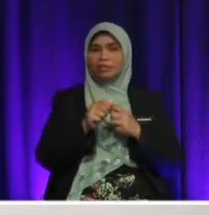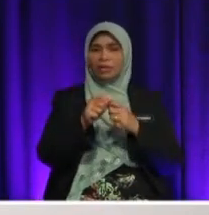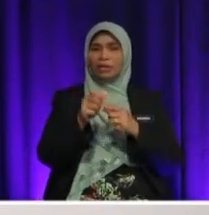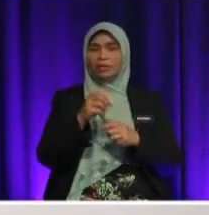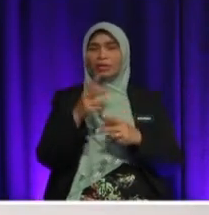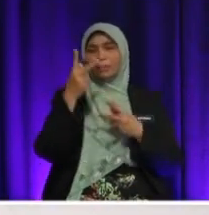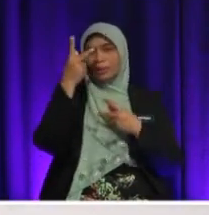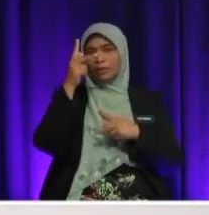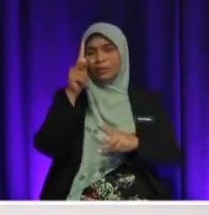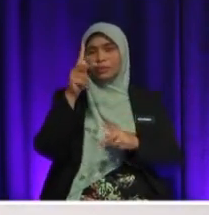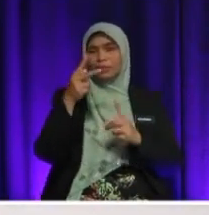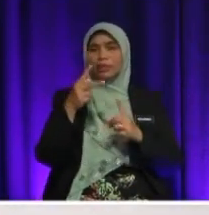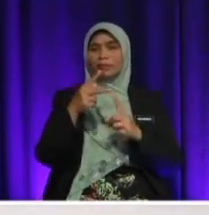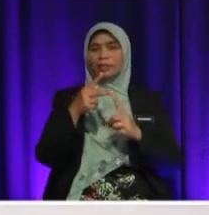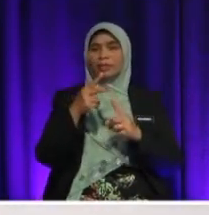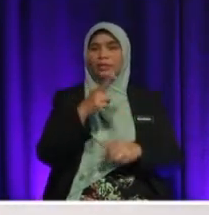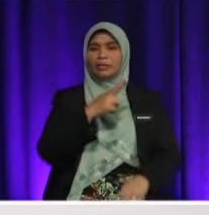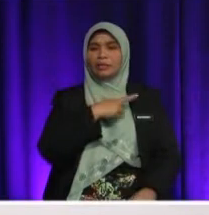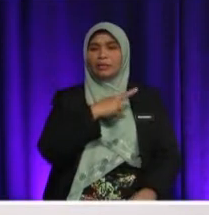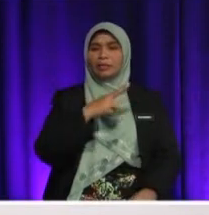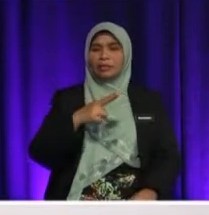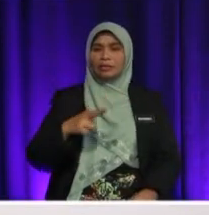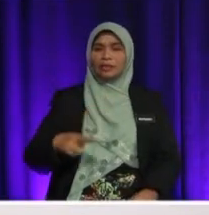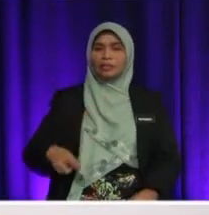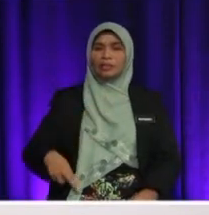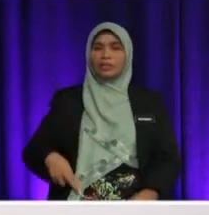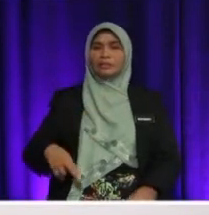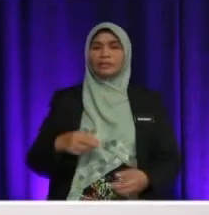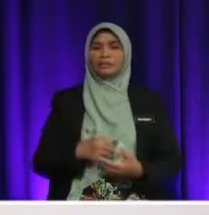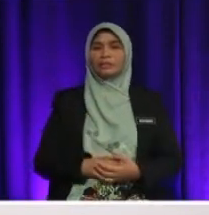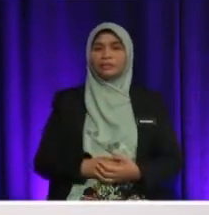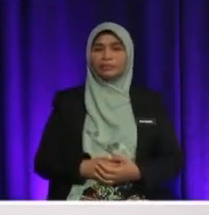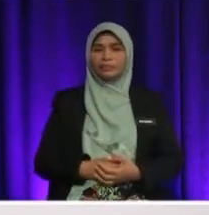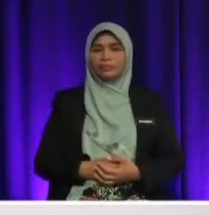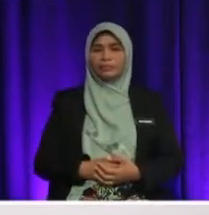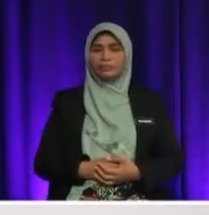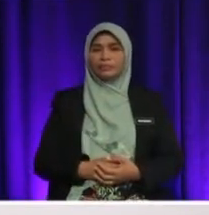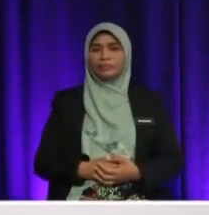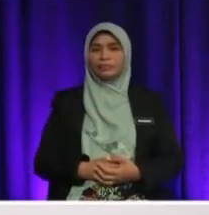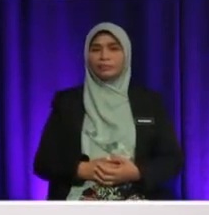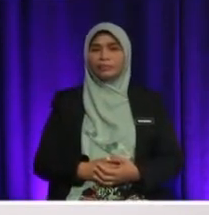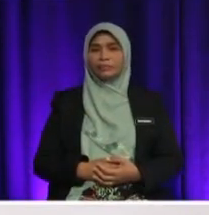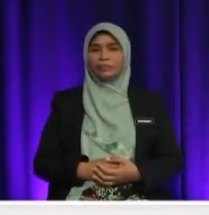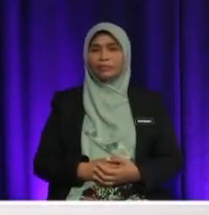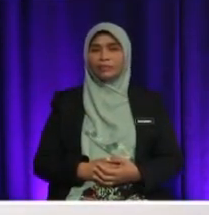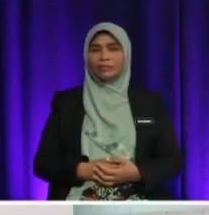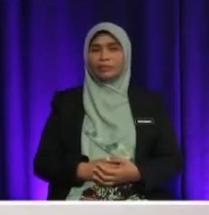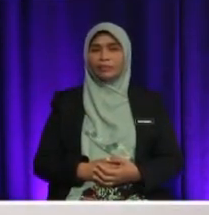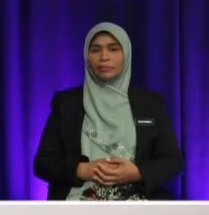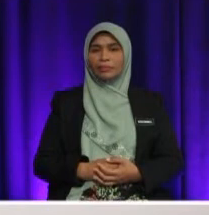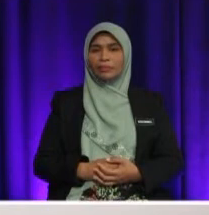patuh kepada arahan dan cheetah pemerintah atau waktu Crazier